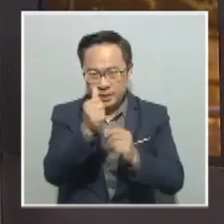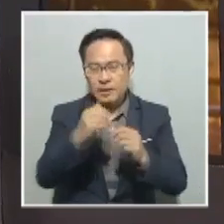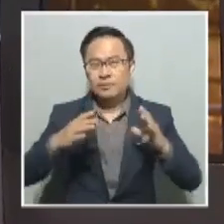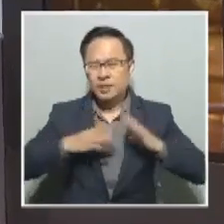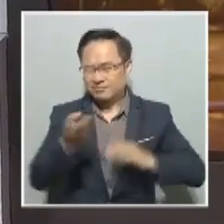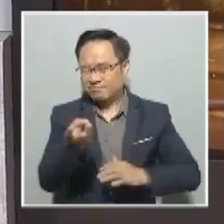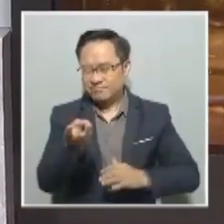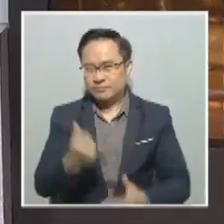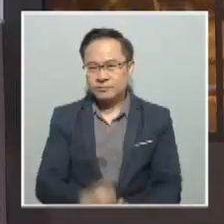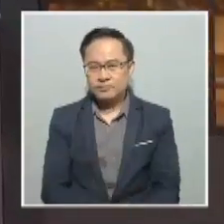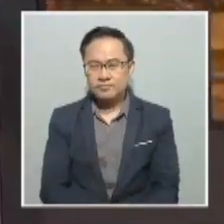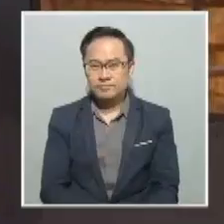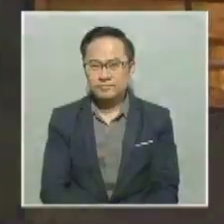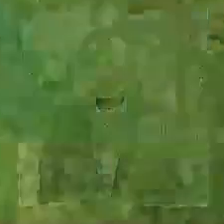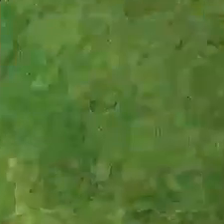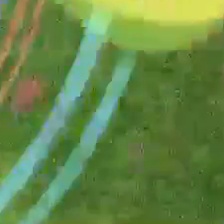สักครู่เดียวค่ะ